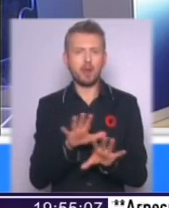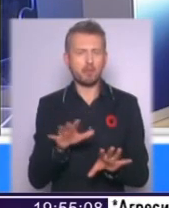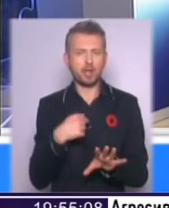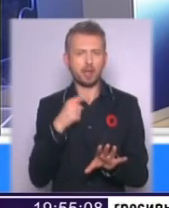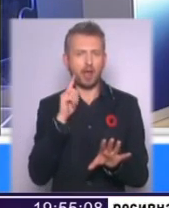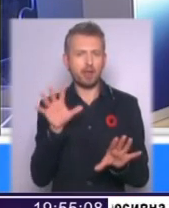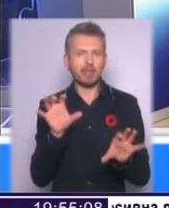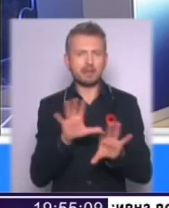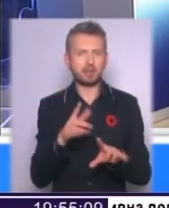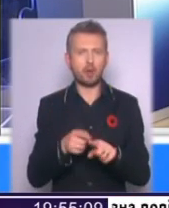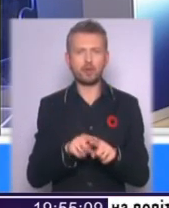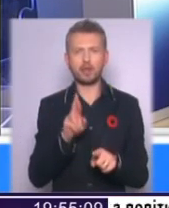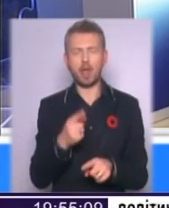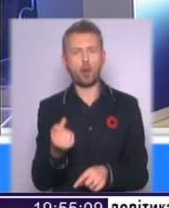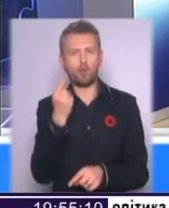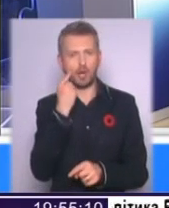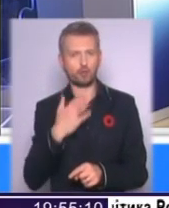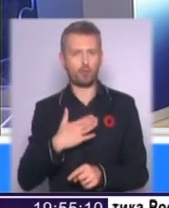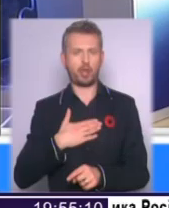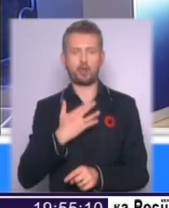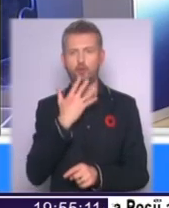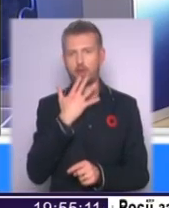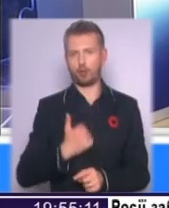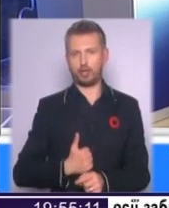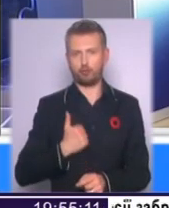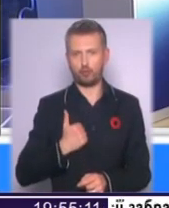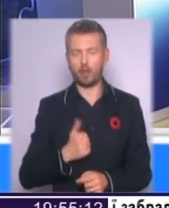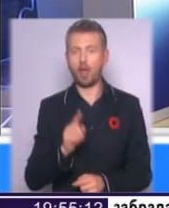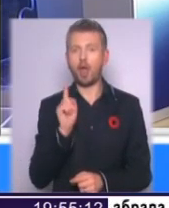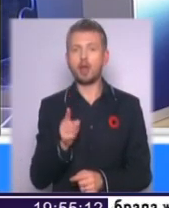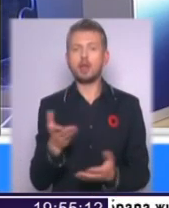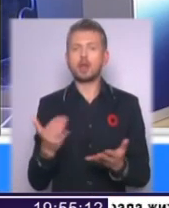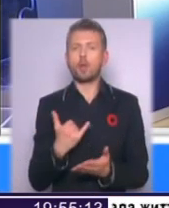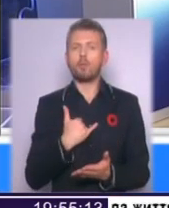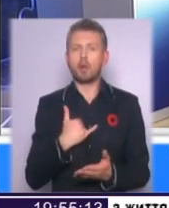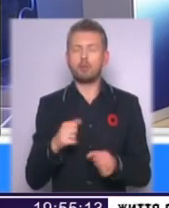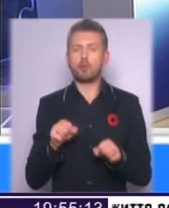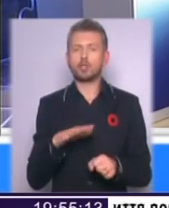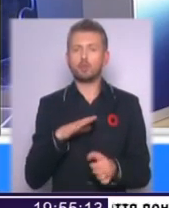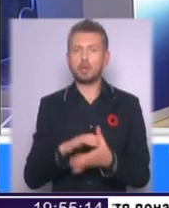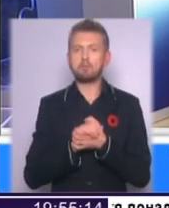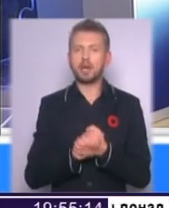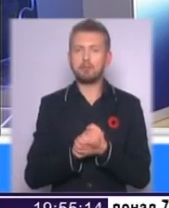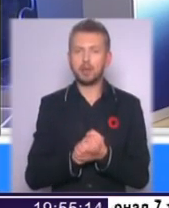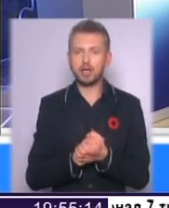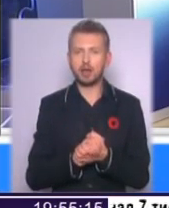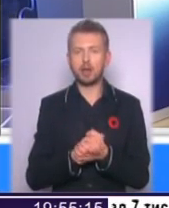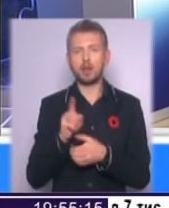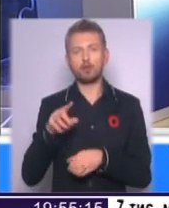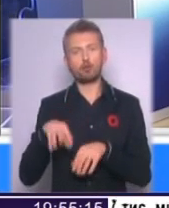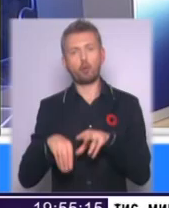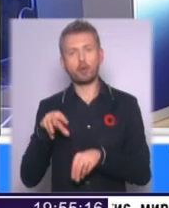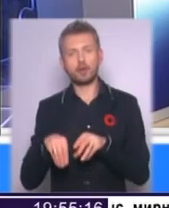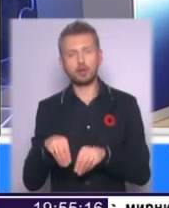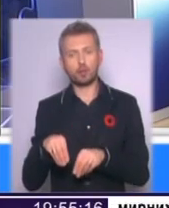я не сприймаю це як образу моєї національної гідності. Так. Але яке у мене може примирення бути з сусідкою, наприклад,